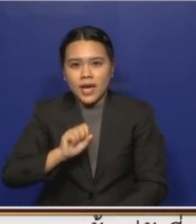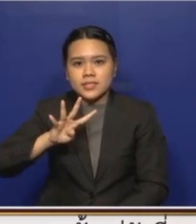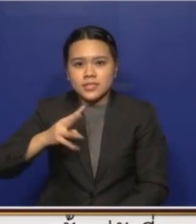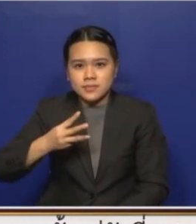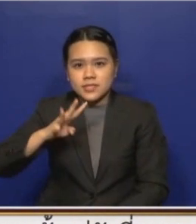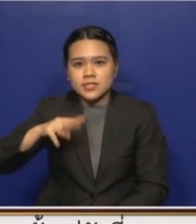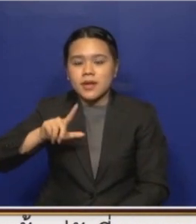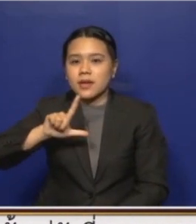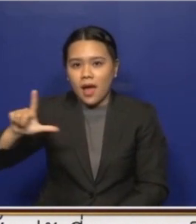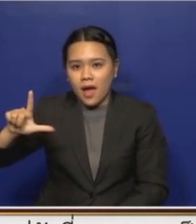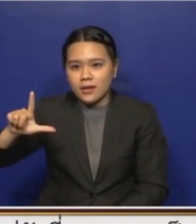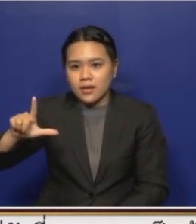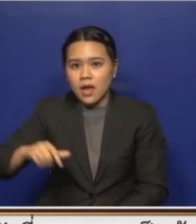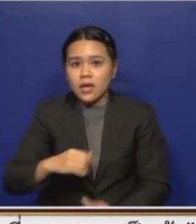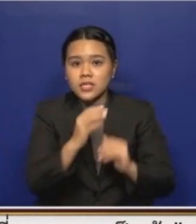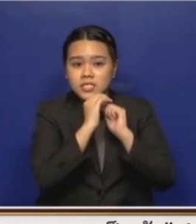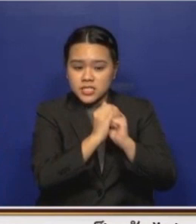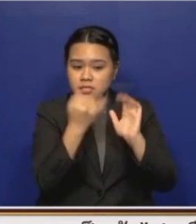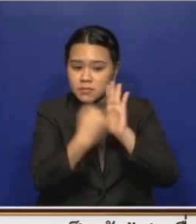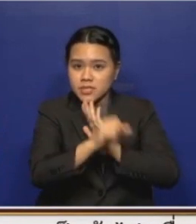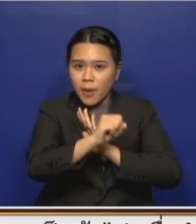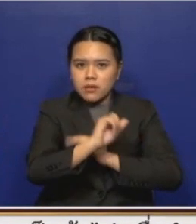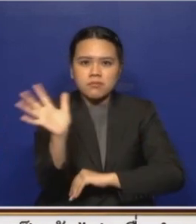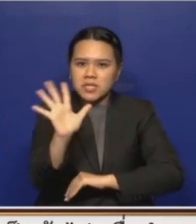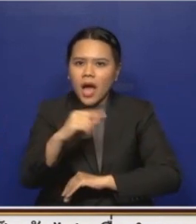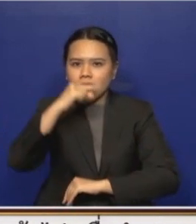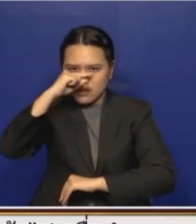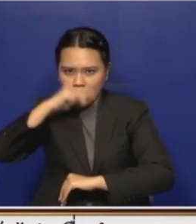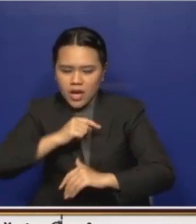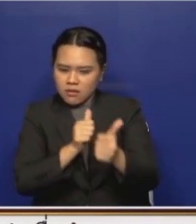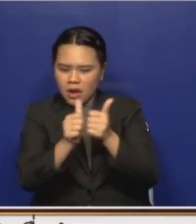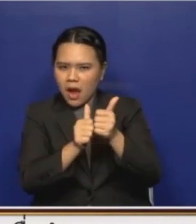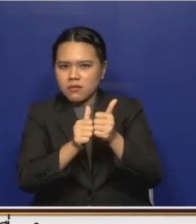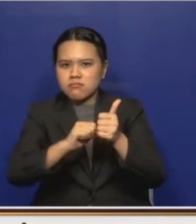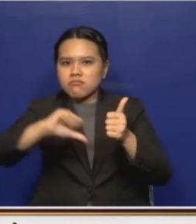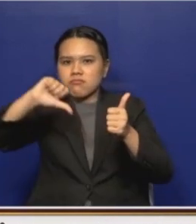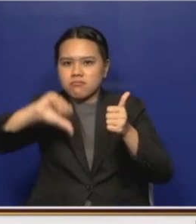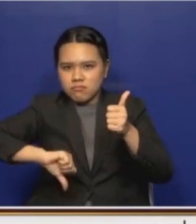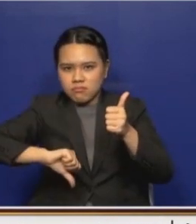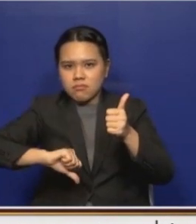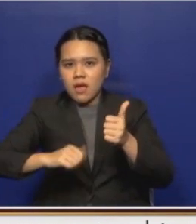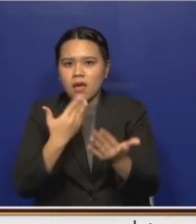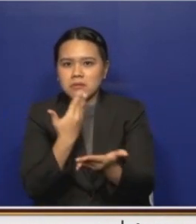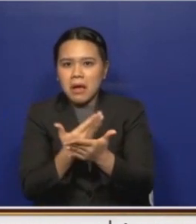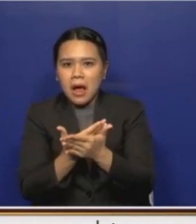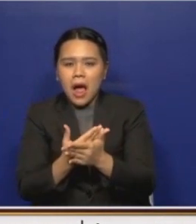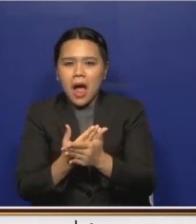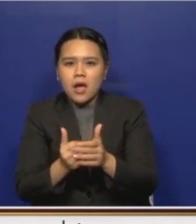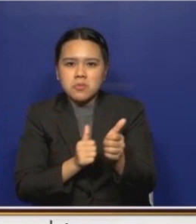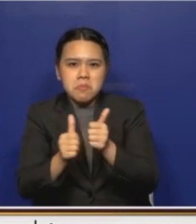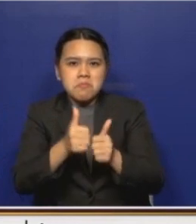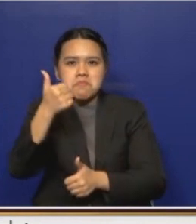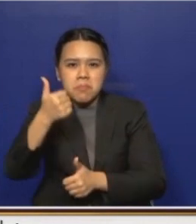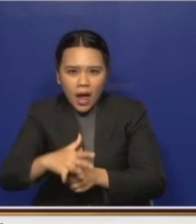พฮะราคาสู้ไม่ได้ฮะแต่ท่านลองย้อนไปดูสไลด์แผ่นนี้แผ่นก่อนหน้านี้1แผ่นนะเรากำไรอเม